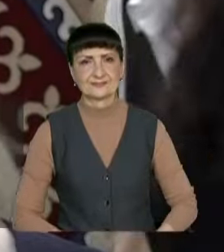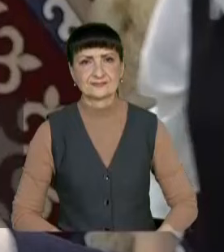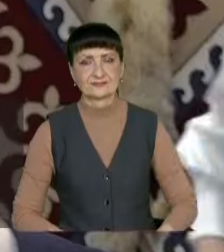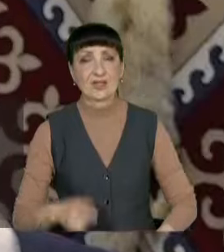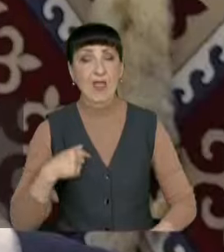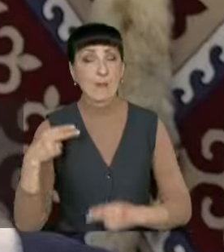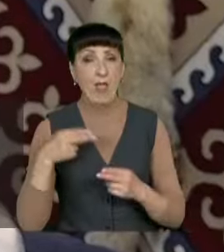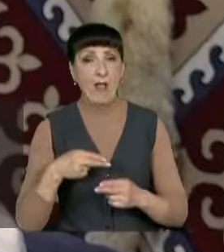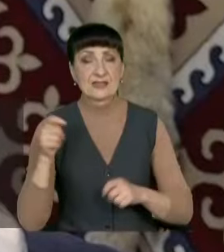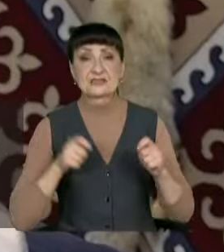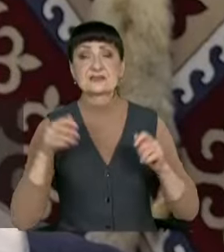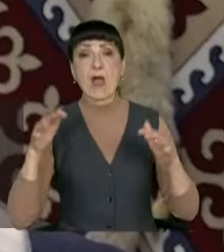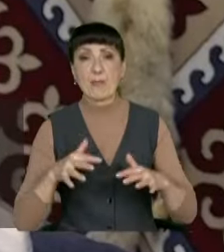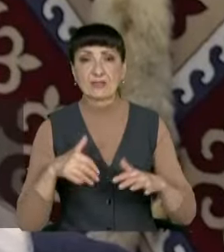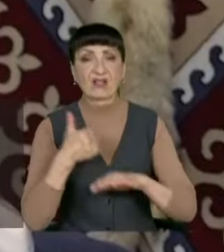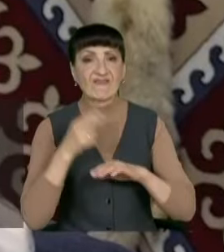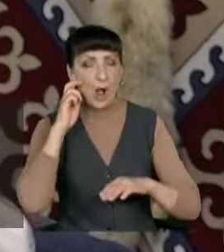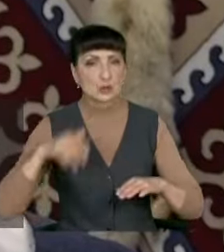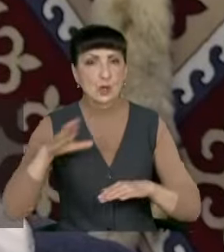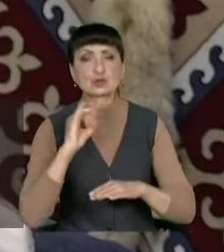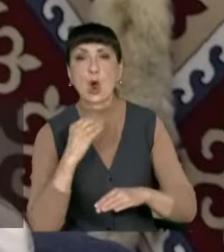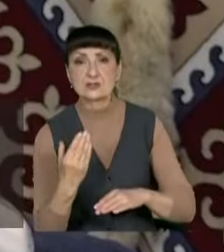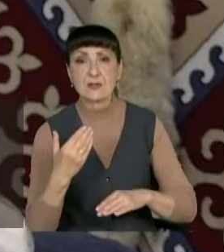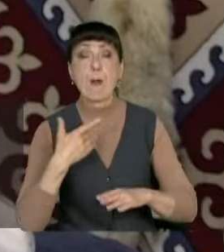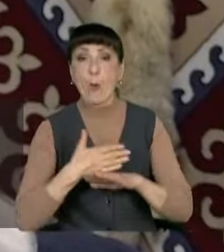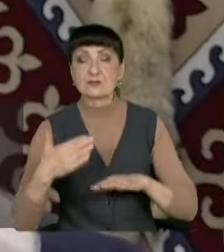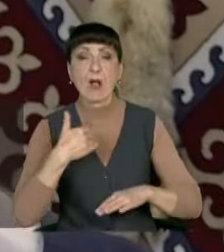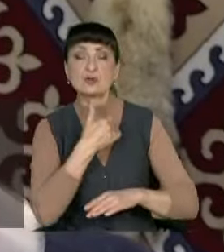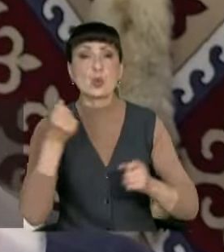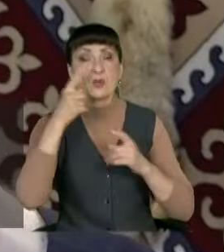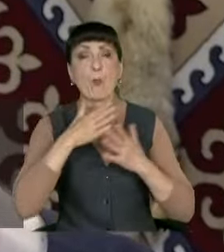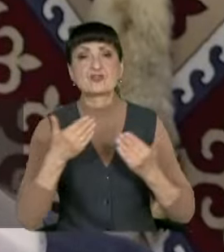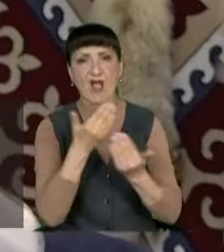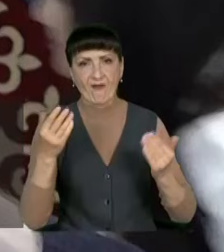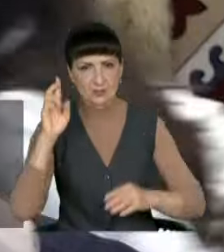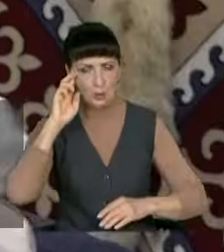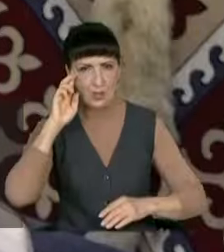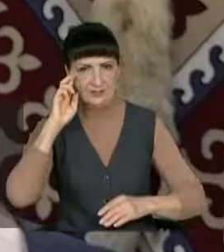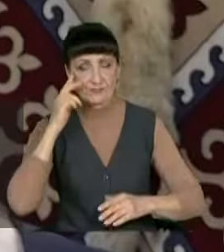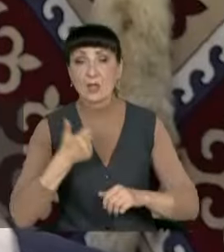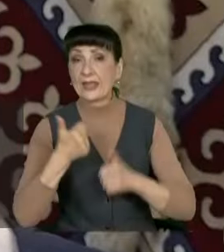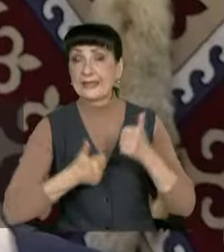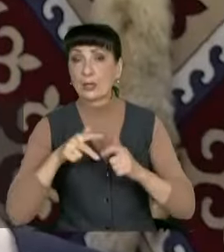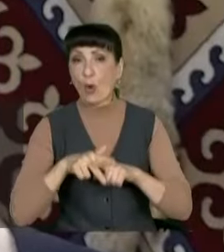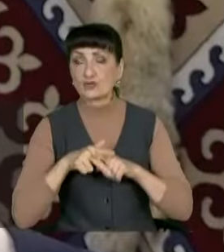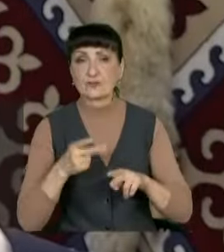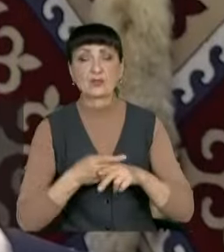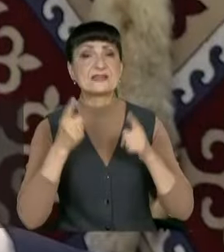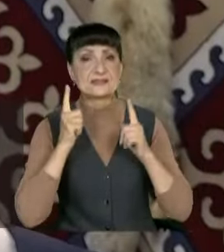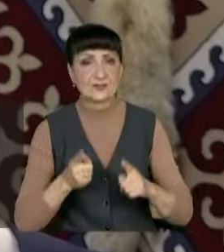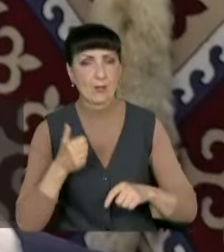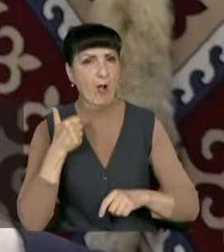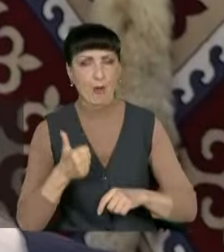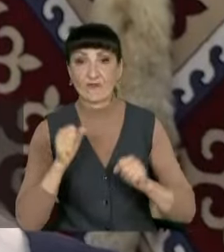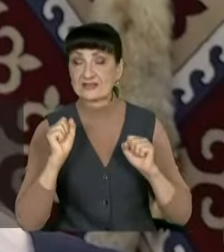Я приехал на саммит глав государств, и после этого мне захотелось узнать больше о вашей стране. И эти игры кочевников – это действительно